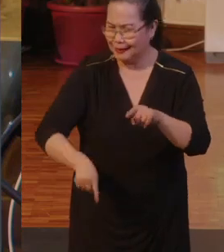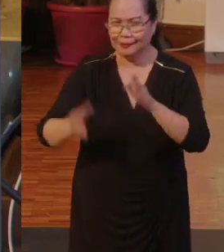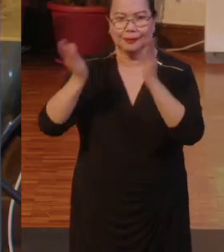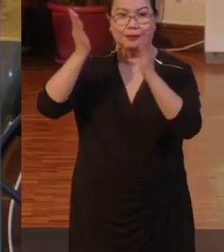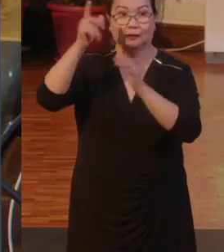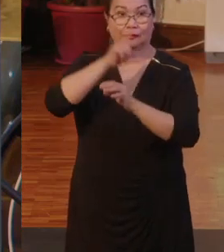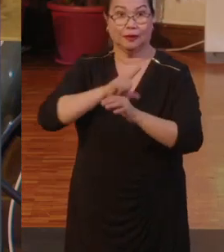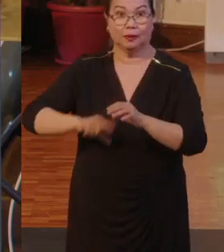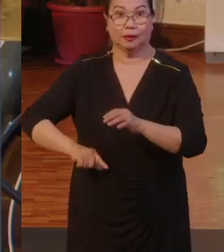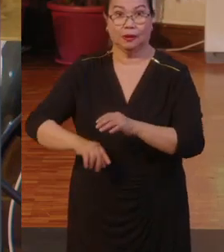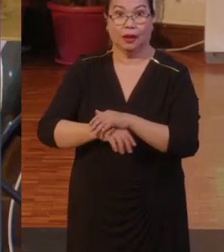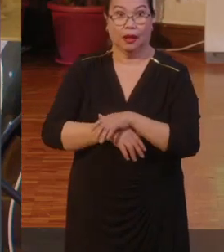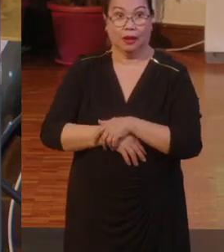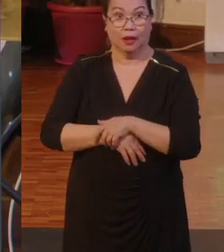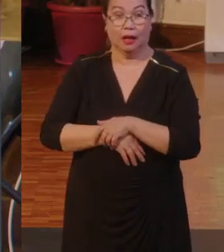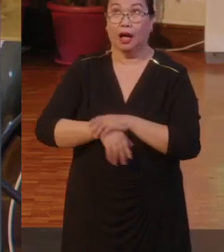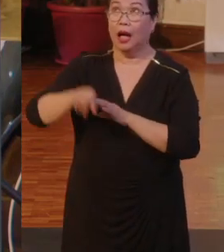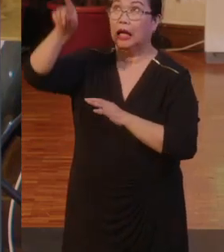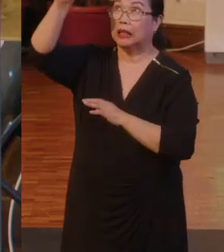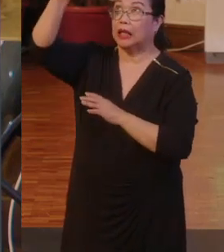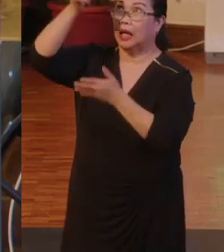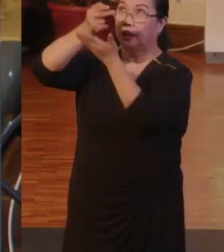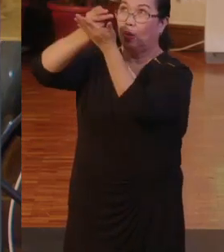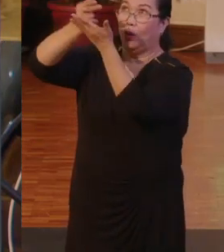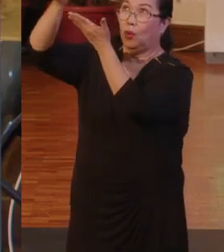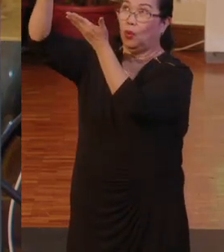we passed."